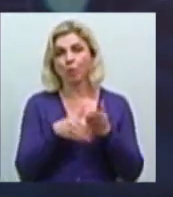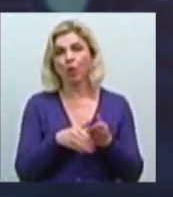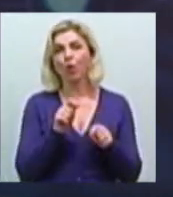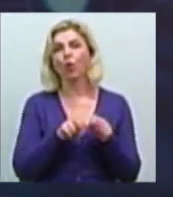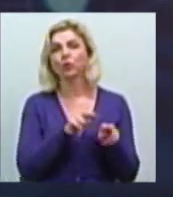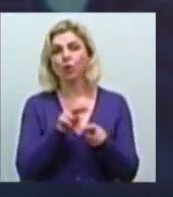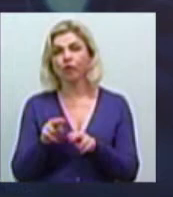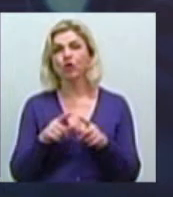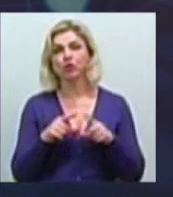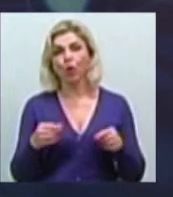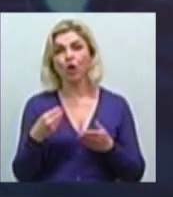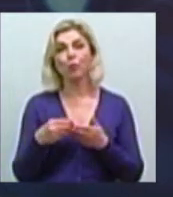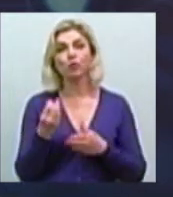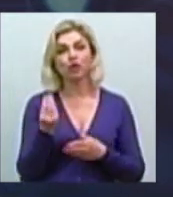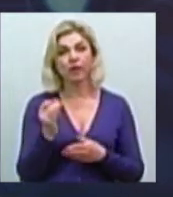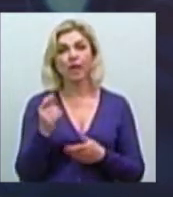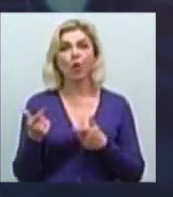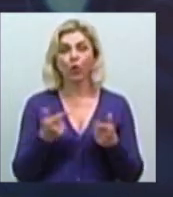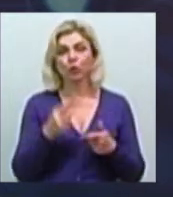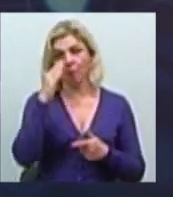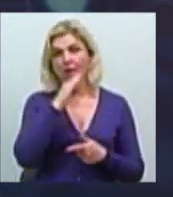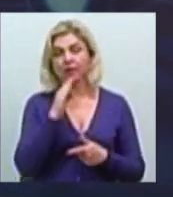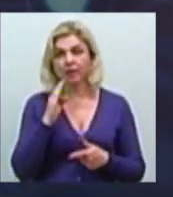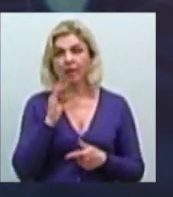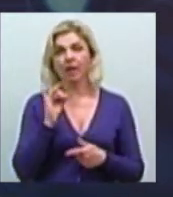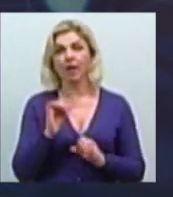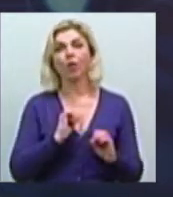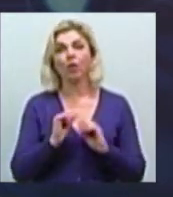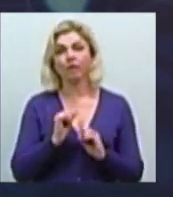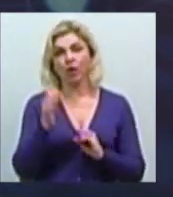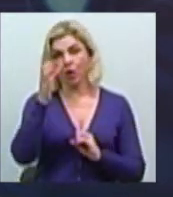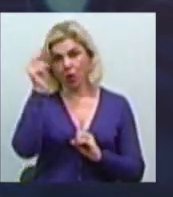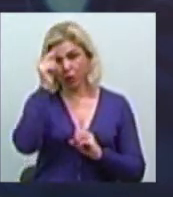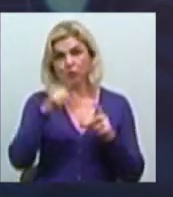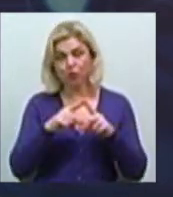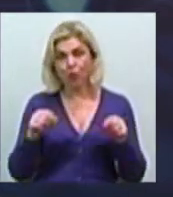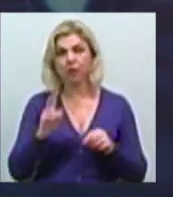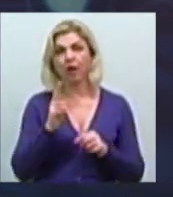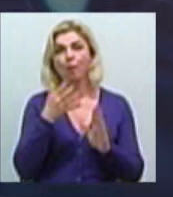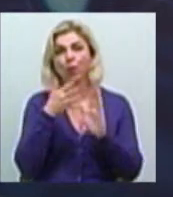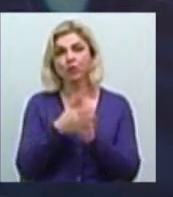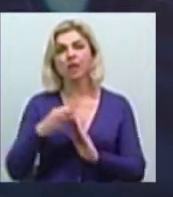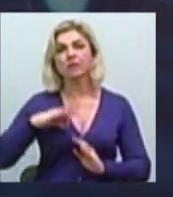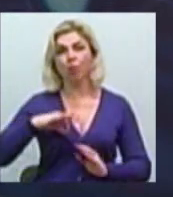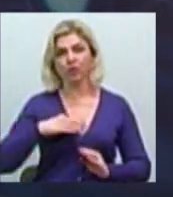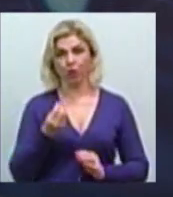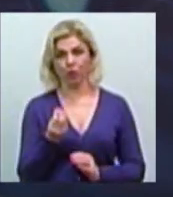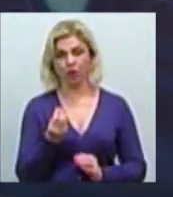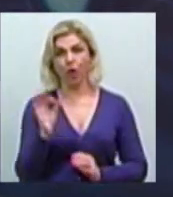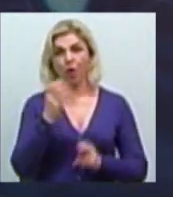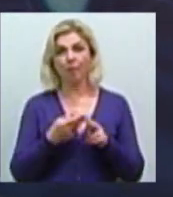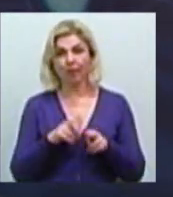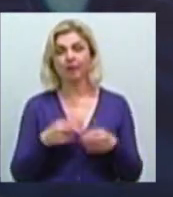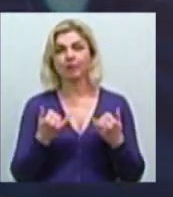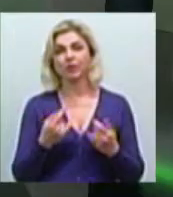бюджети та чи готові батьки школярів і працівники освітніх закладів до прозорого використання грошей? Про це сьогодні поговоримо з